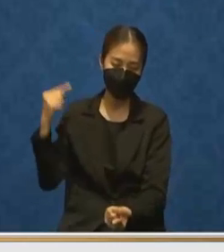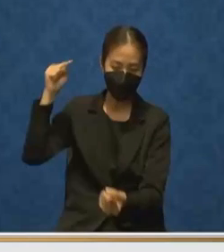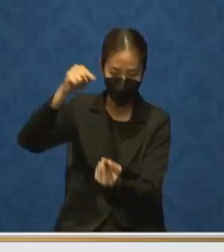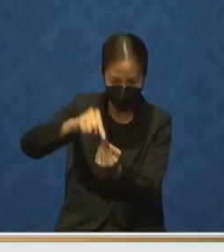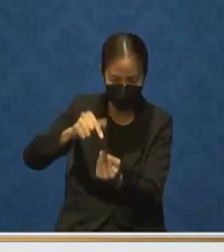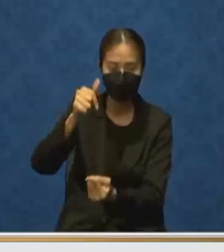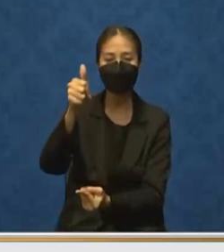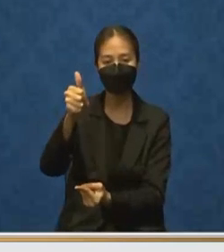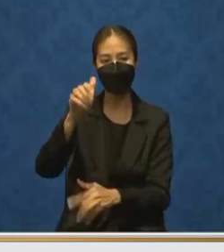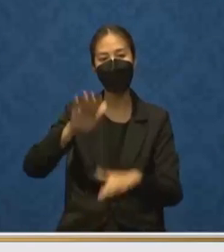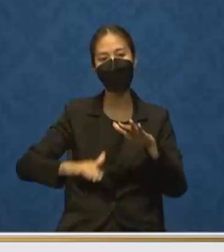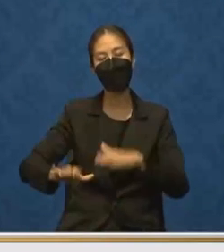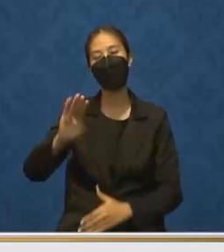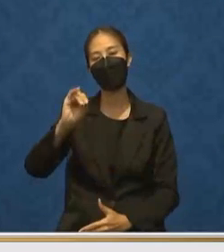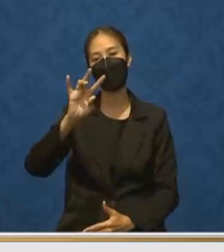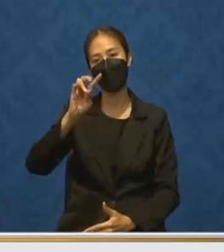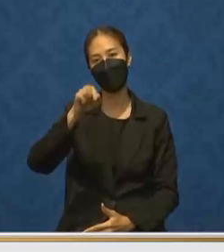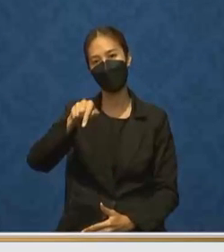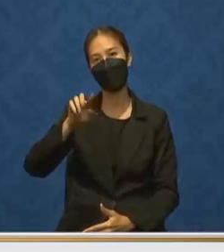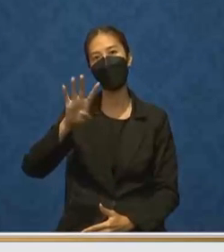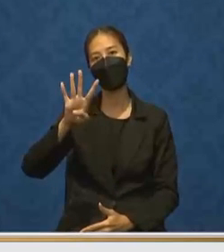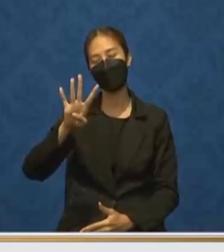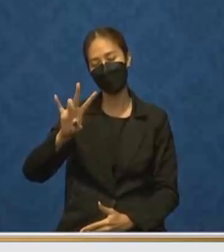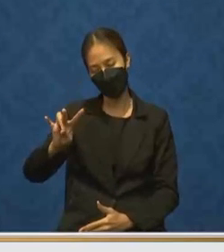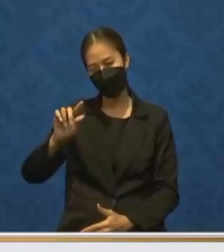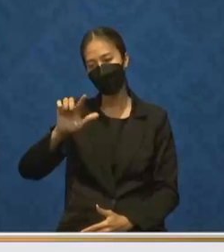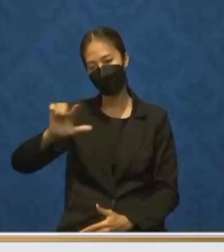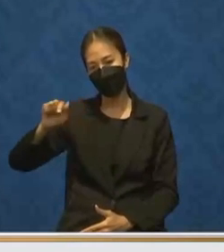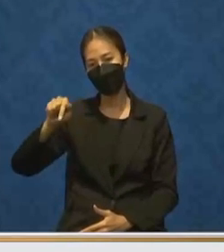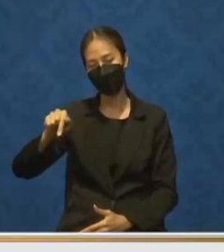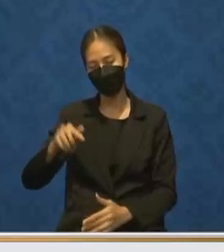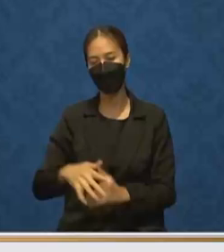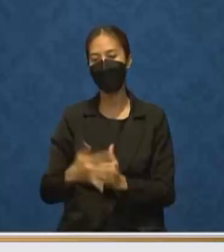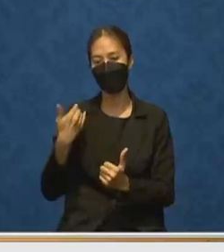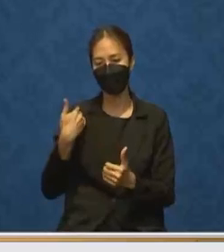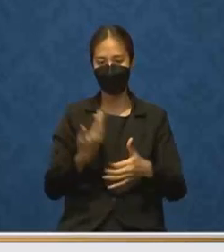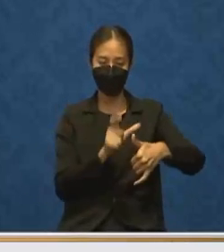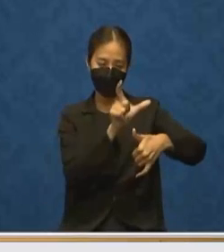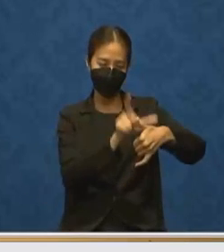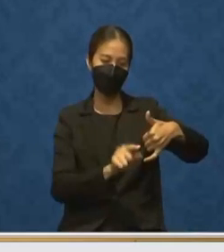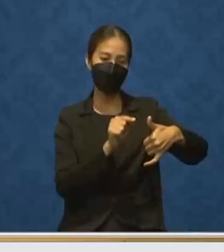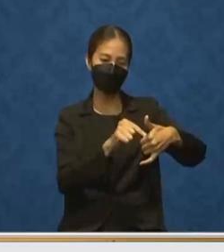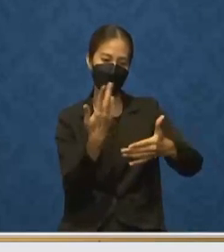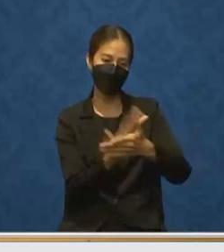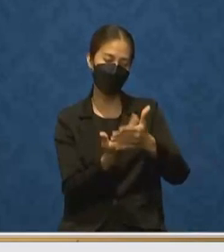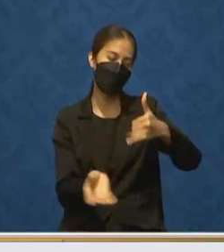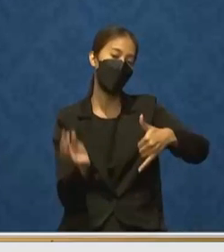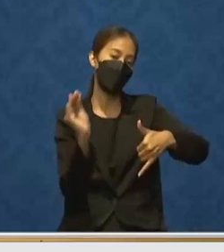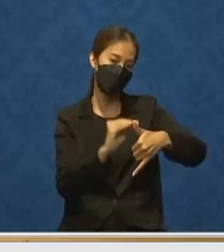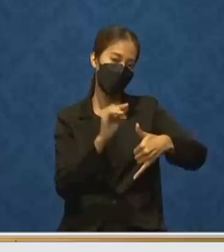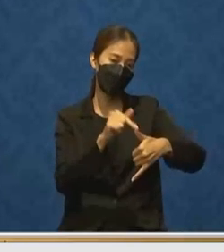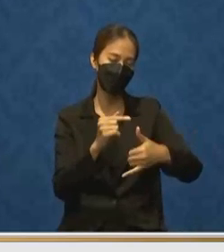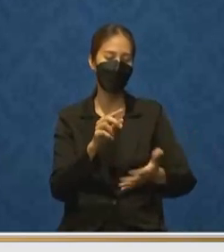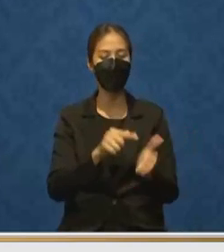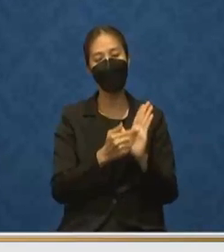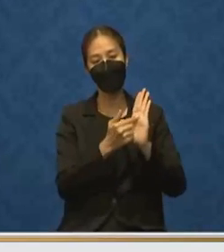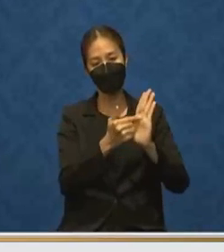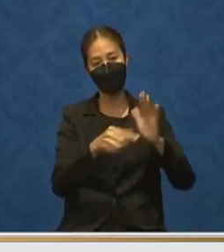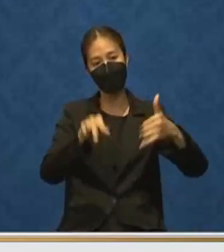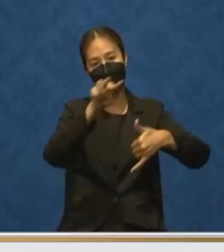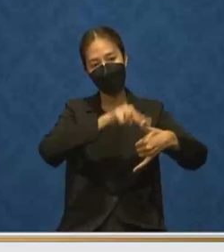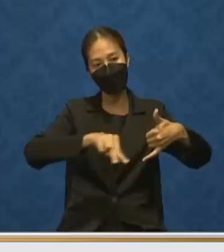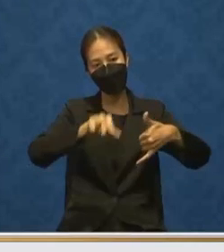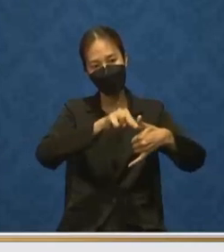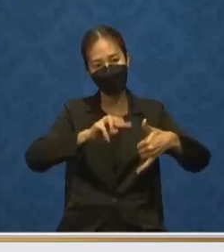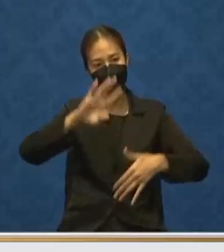ว่า 47.7 ล้านคนเพิ่มค่าใช้จ่ายรายหัวและสิทธิประโยชน์อาทิการตรวจคัดกรองโร